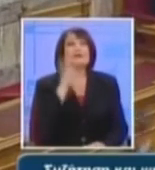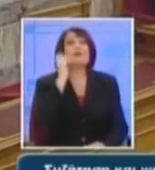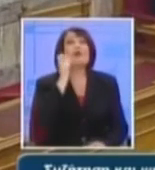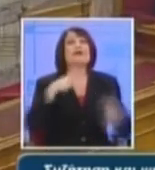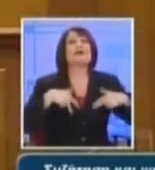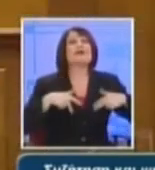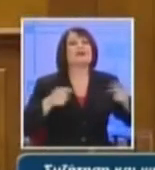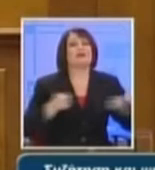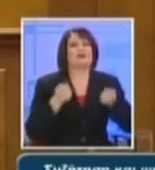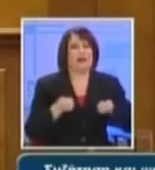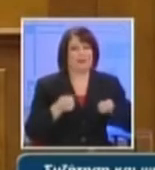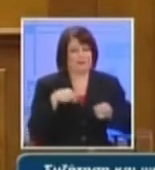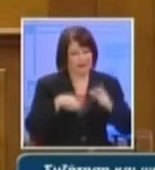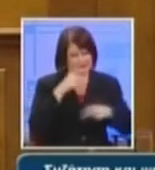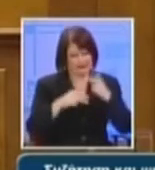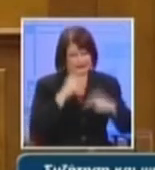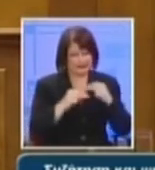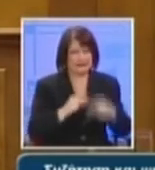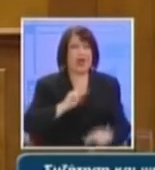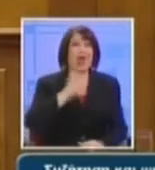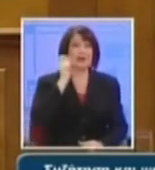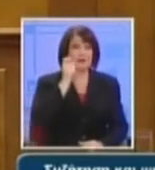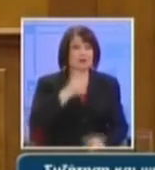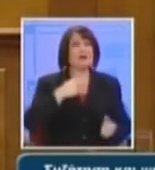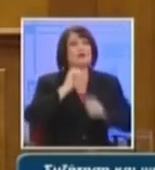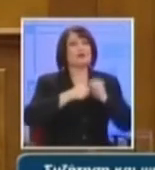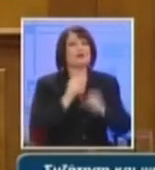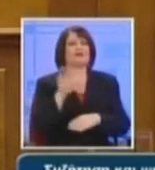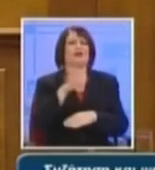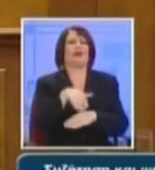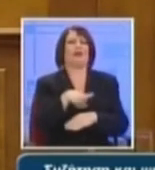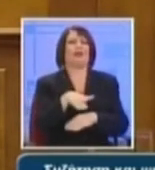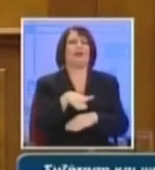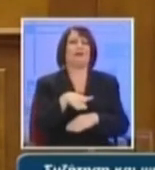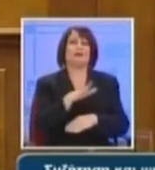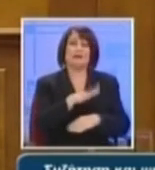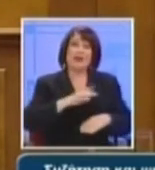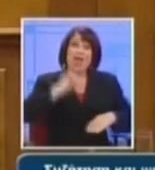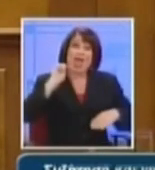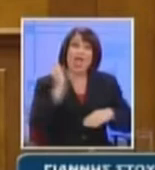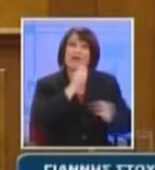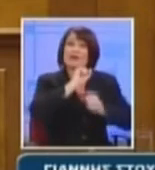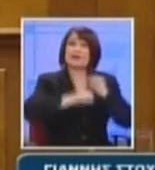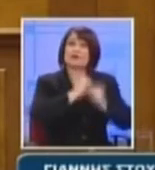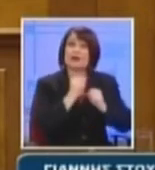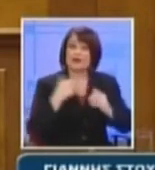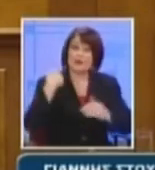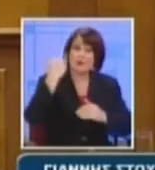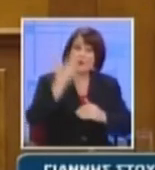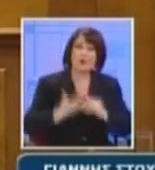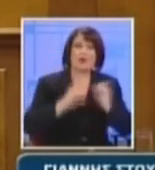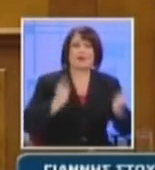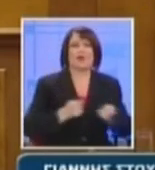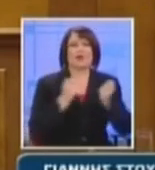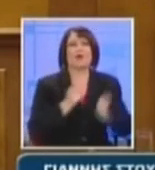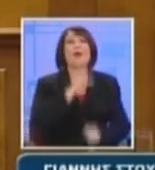κυβέρνησης. Σε αυτή τη συζήτηση, η αντιπολίτευση προσπάθησε να απαξιώσει την εθνική προσπάθεια των τελευταίων ετών. Η πραγματικότητα όμως